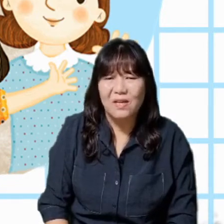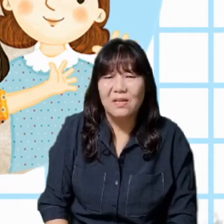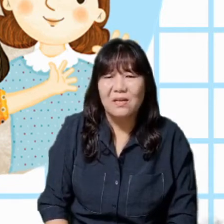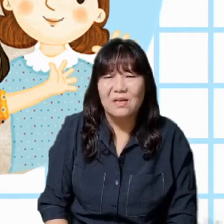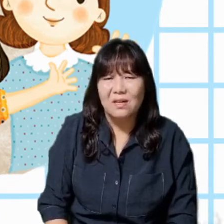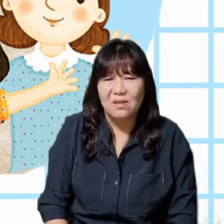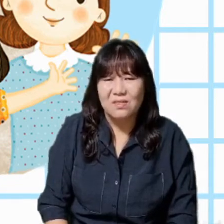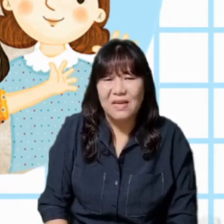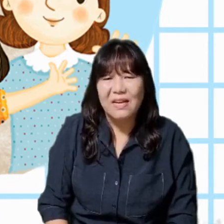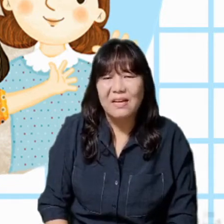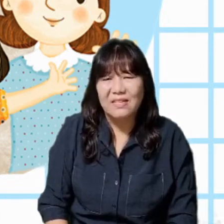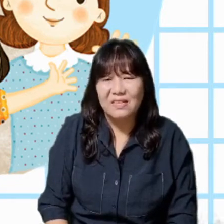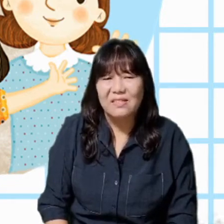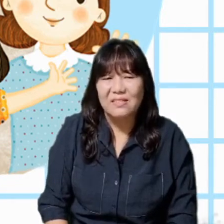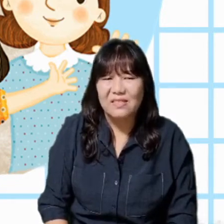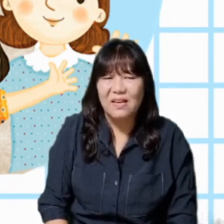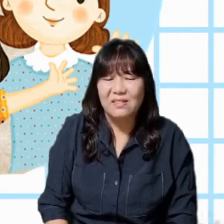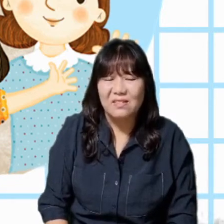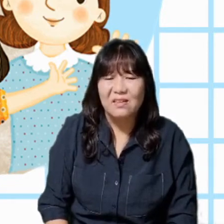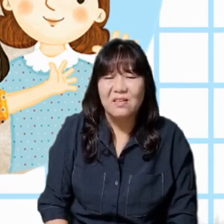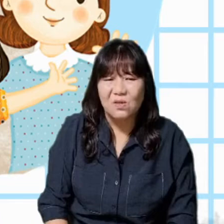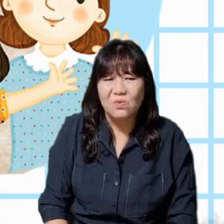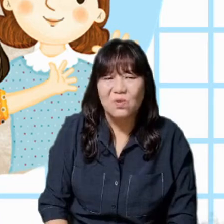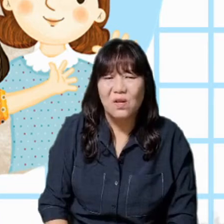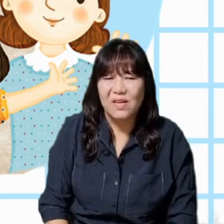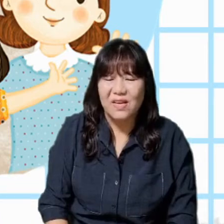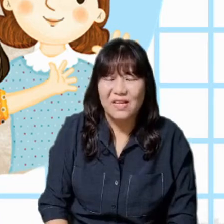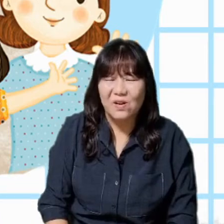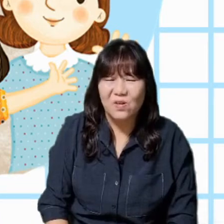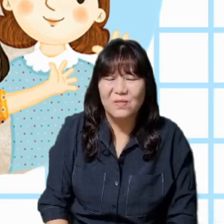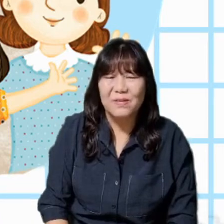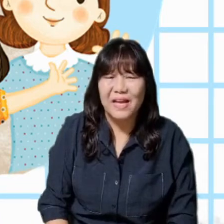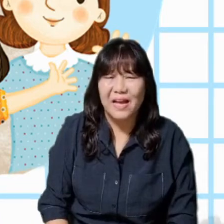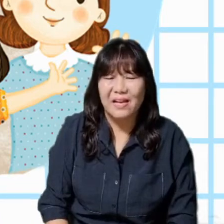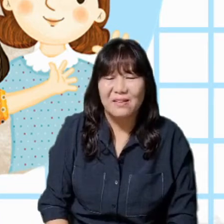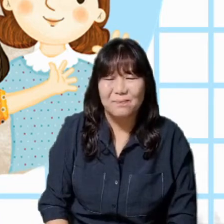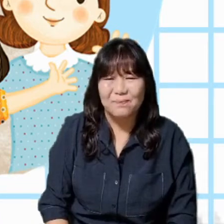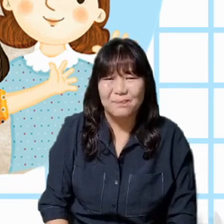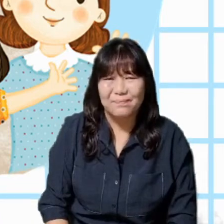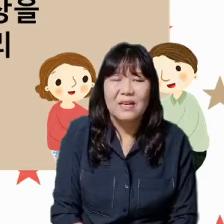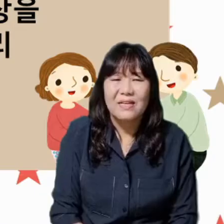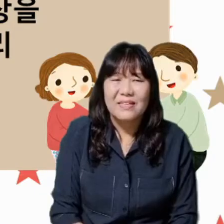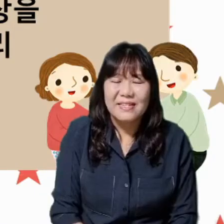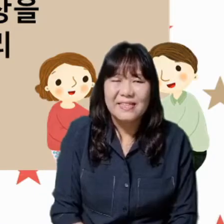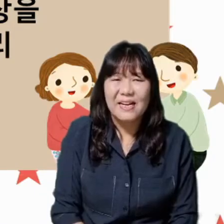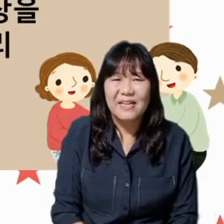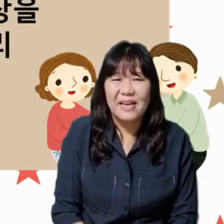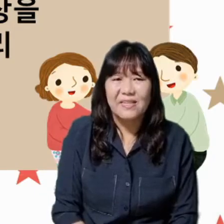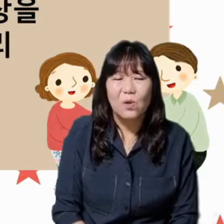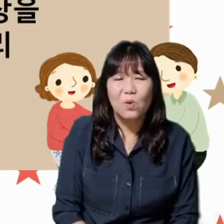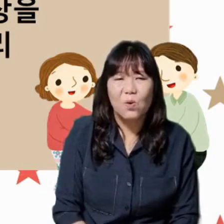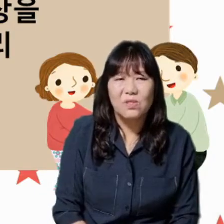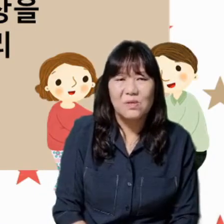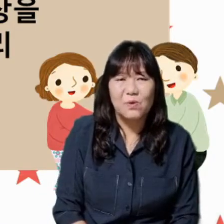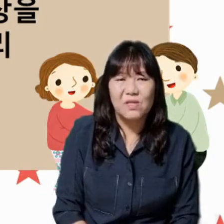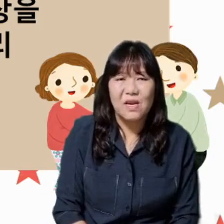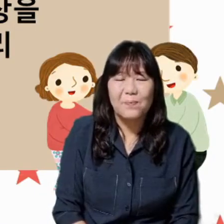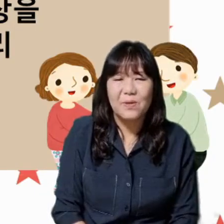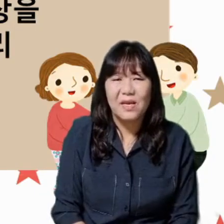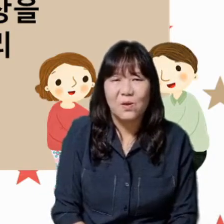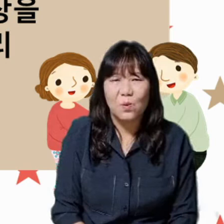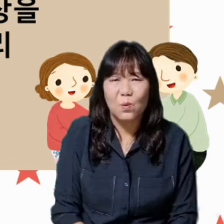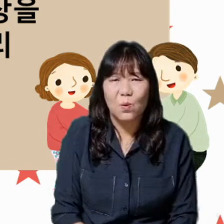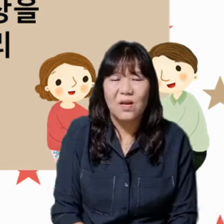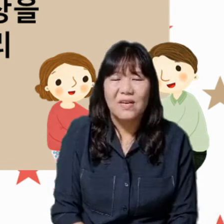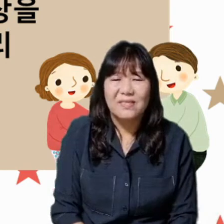동안 살아있는 신앙을 전수하게 될 것입니다. 이 시간에 적용 질문을